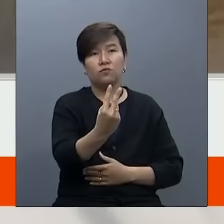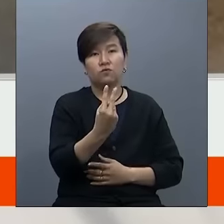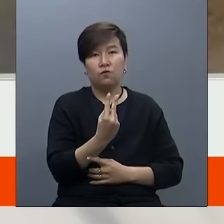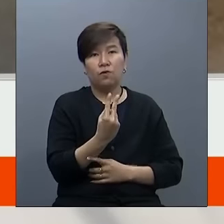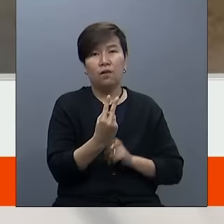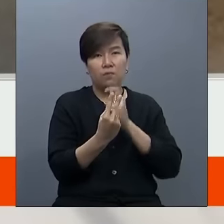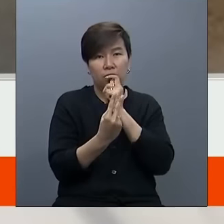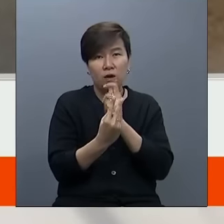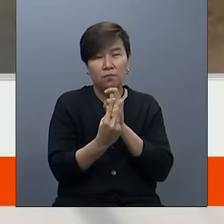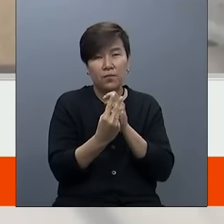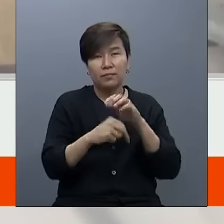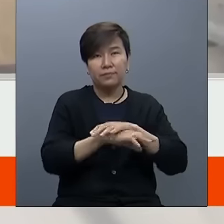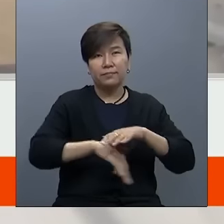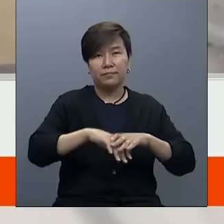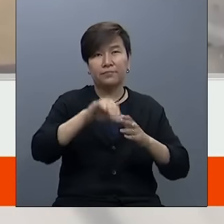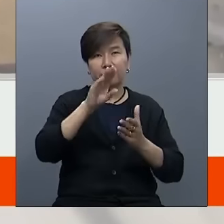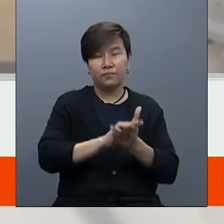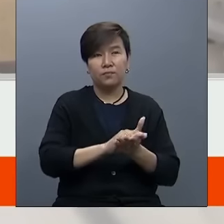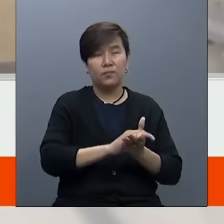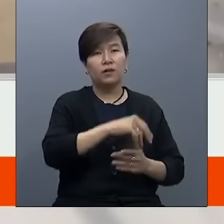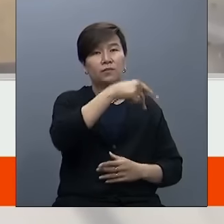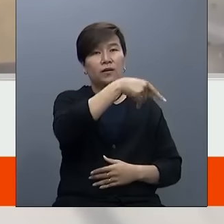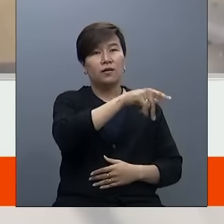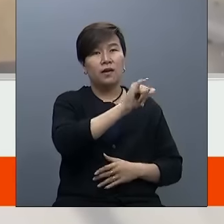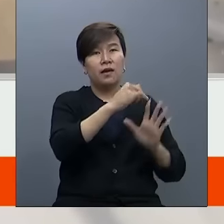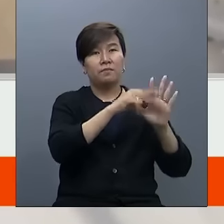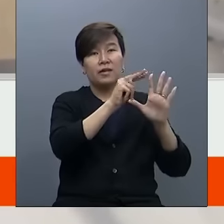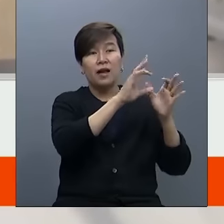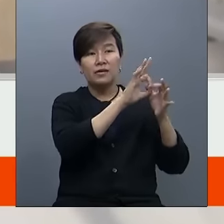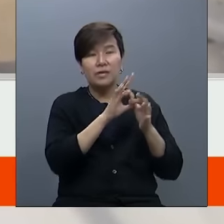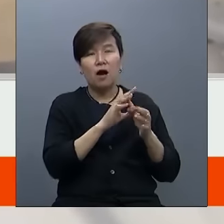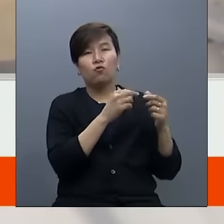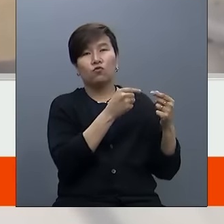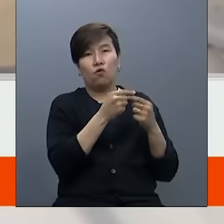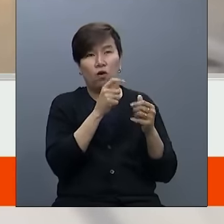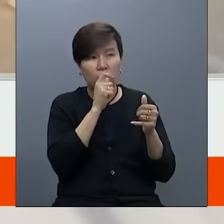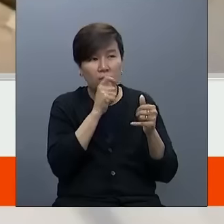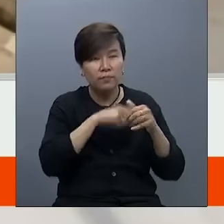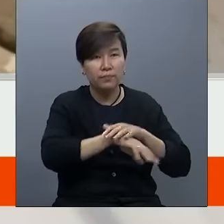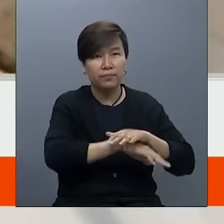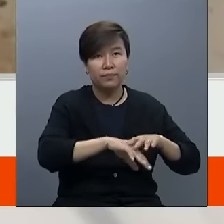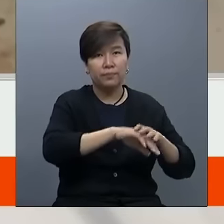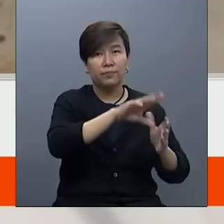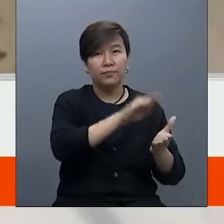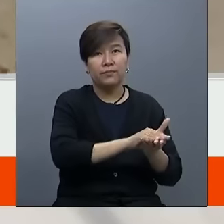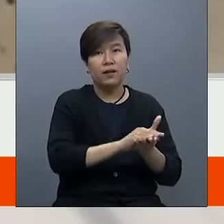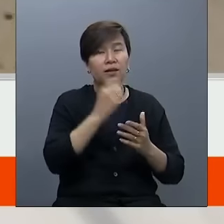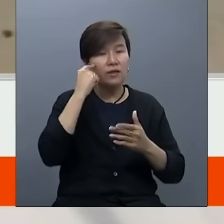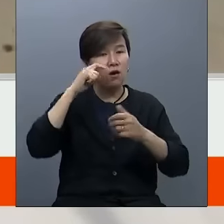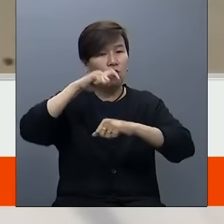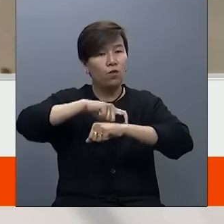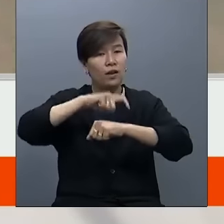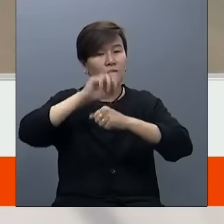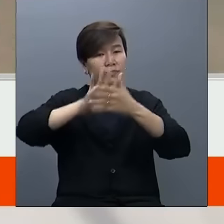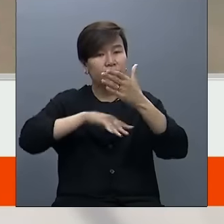อบสวนอยู ่ ก็คือจะสอบพยานที่เกี่ยวข้องทั้งหมดนะครับ คาดว่าในการวางไทม์ไลน์เมื่อวานนี้เราประชุม